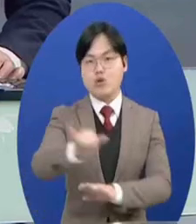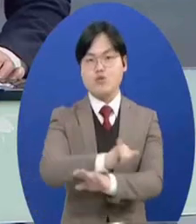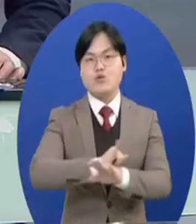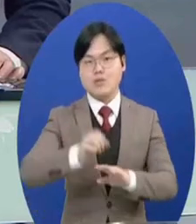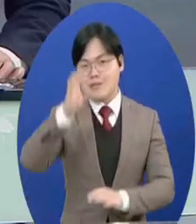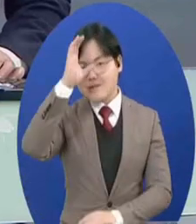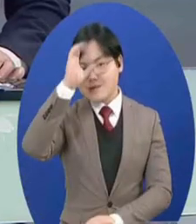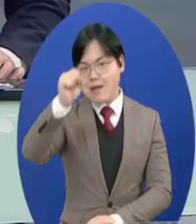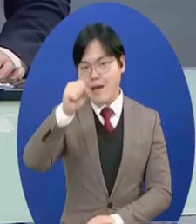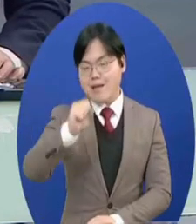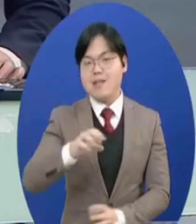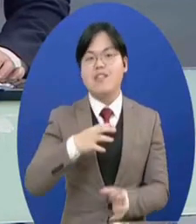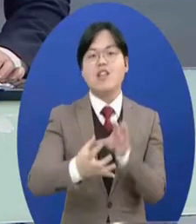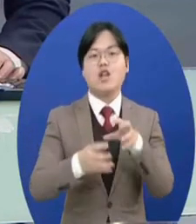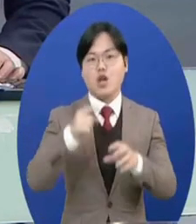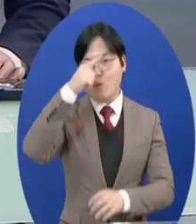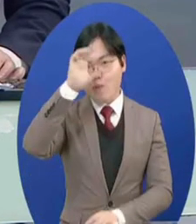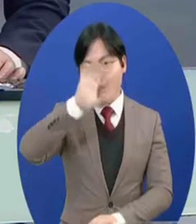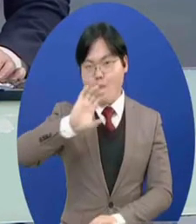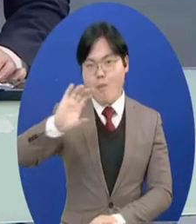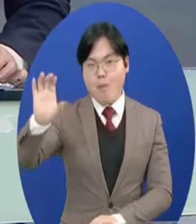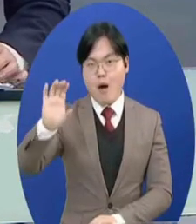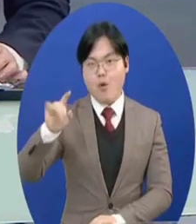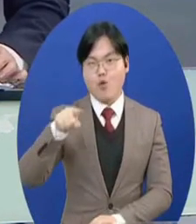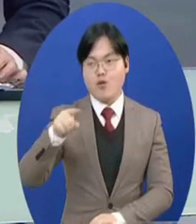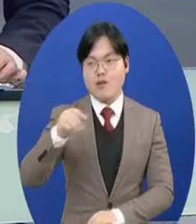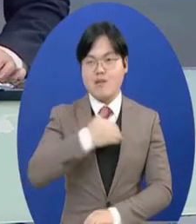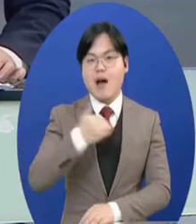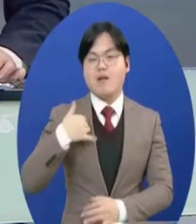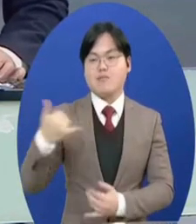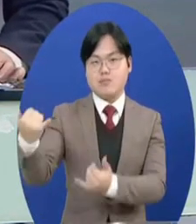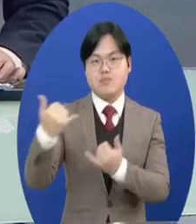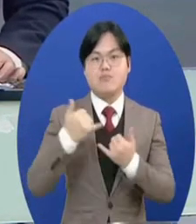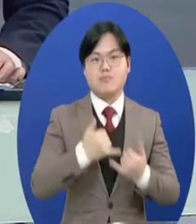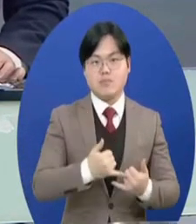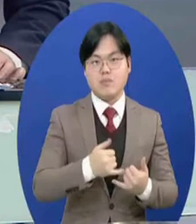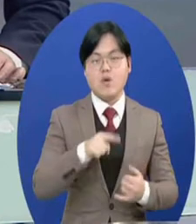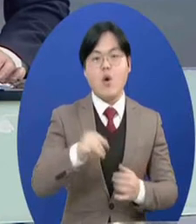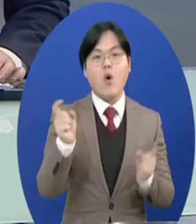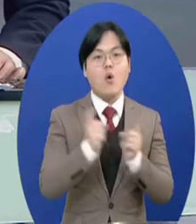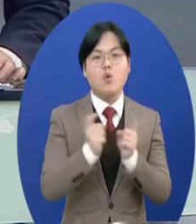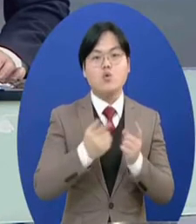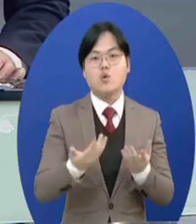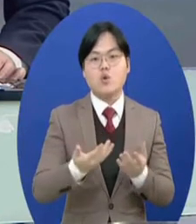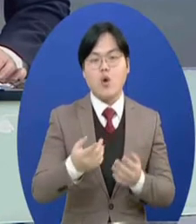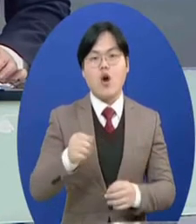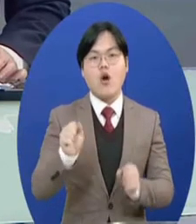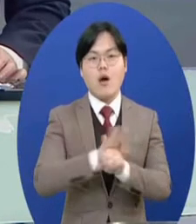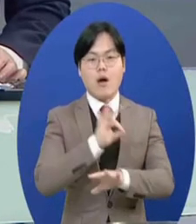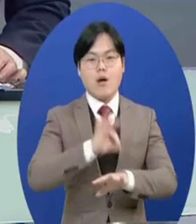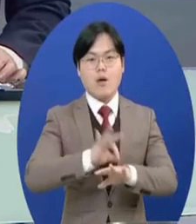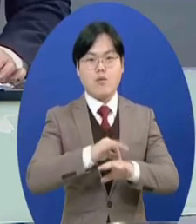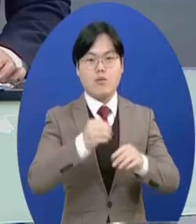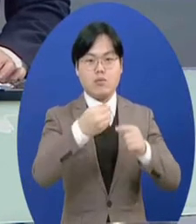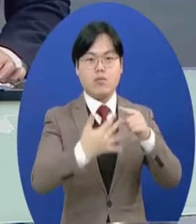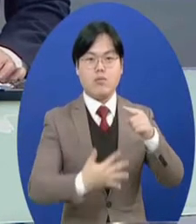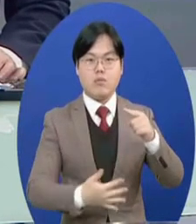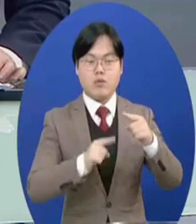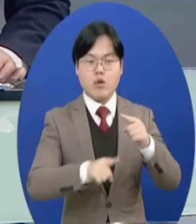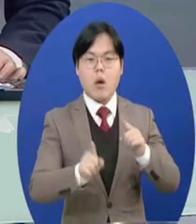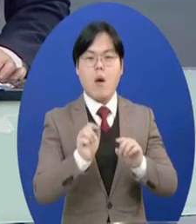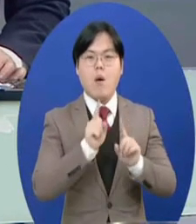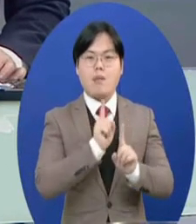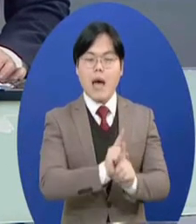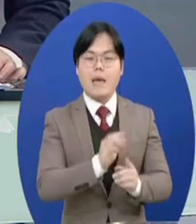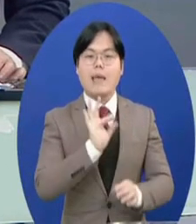Ерөнхий сайд хүрэлцэх дэлхийн эрүүл мэндийн байгууллагын суурин төлөөлөгчийг өнөөдөр хүлээн авч уулзлаа. Уулзалтаар COVID-19 вирусийн цар тахлын байдал, авч хэрэгжүүлж